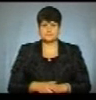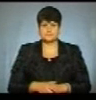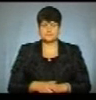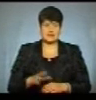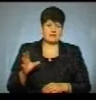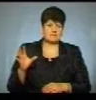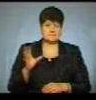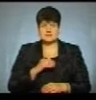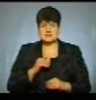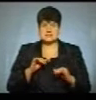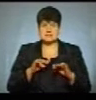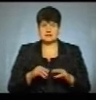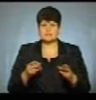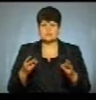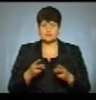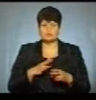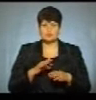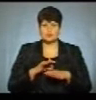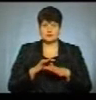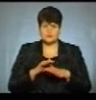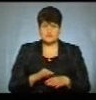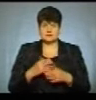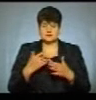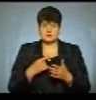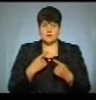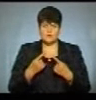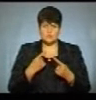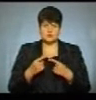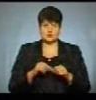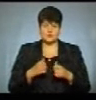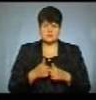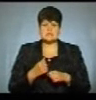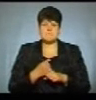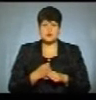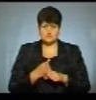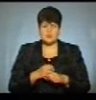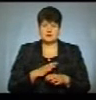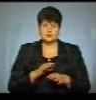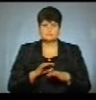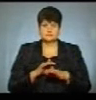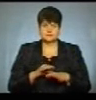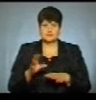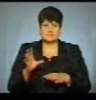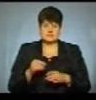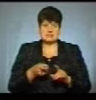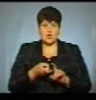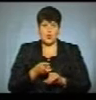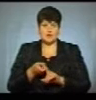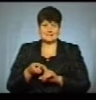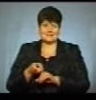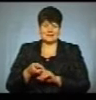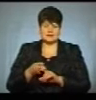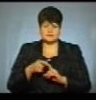Всі заходи, які потрібно було провести, зокрема, я вже говорила, що комісія працювала, були проведені. Всі контактні